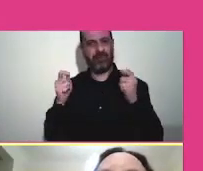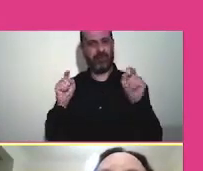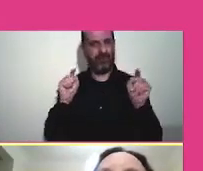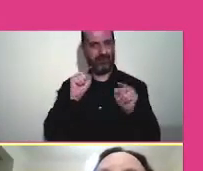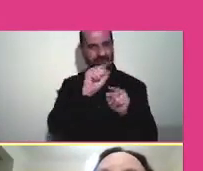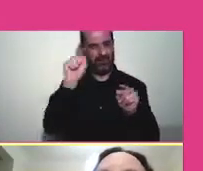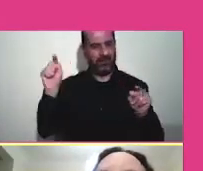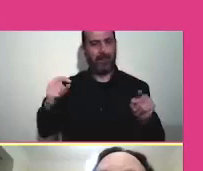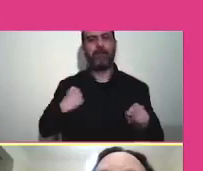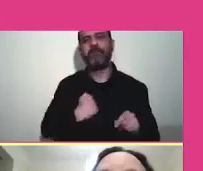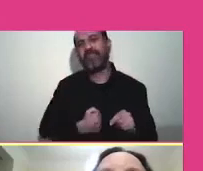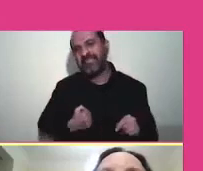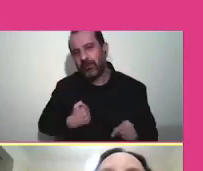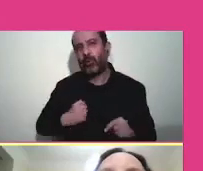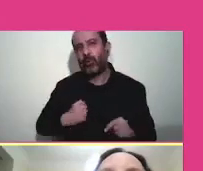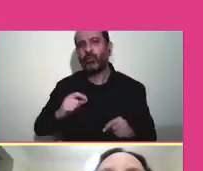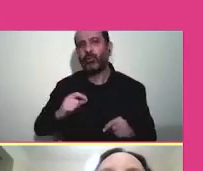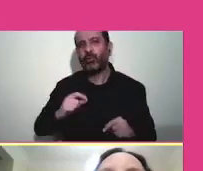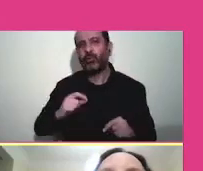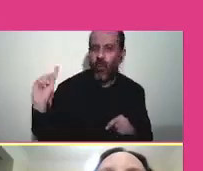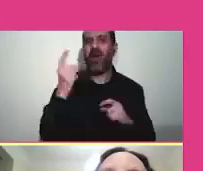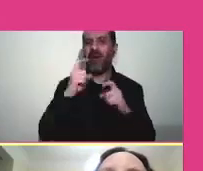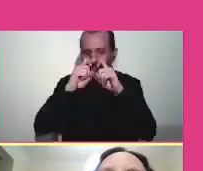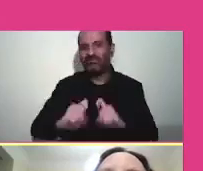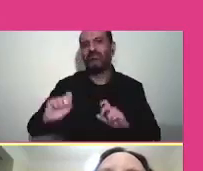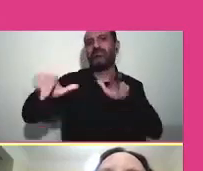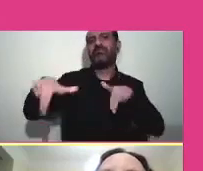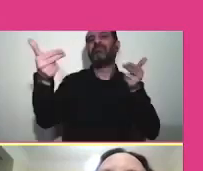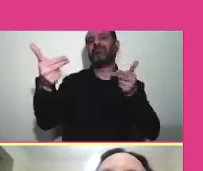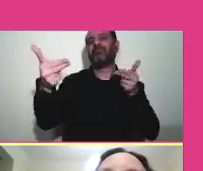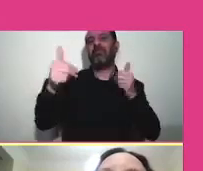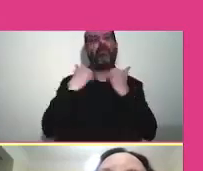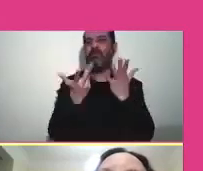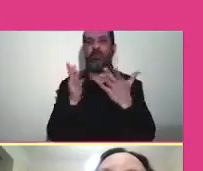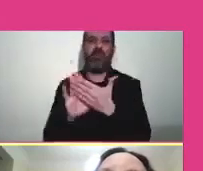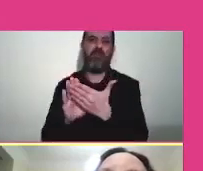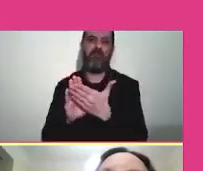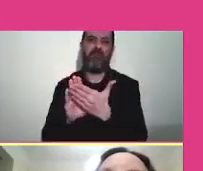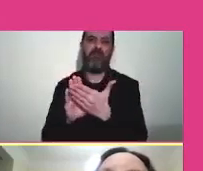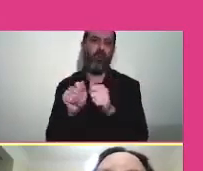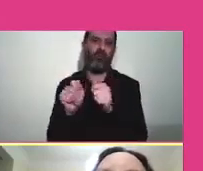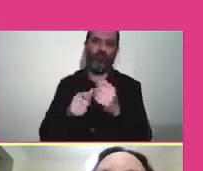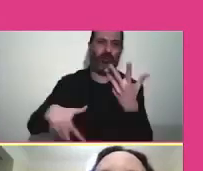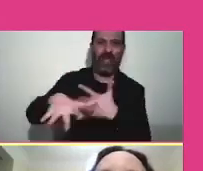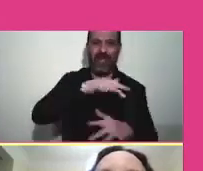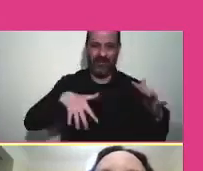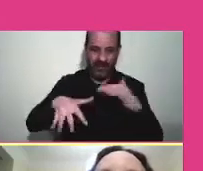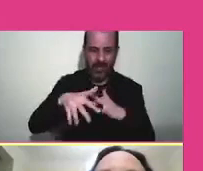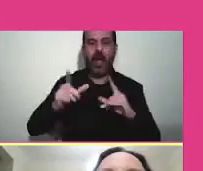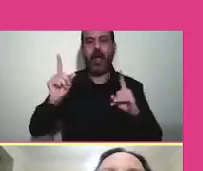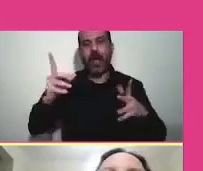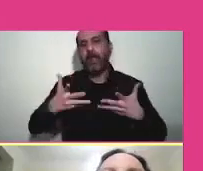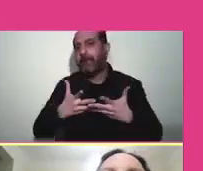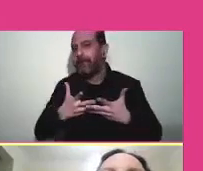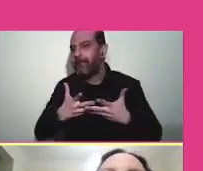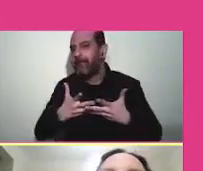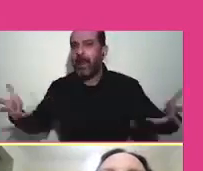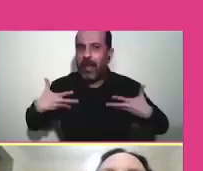Πραγματοποιήθηκαν δυστυχώς όλα online, αλλά είχαμε την πολύ μεγάλη ευκαιρία και ευτυχία, θα